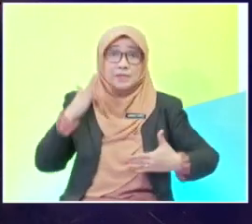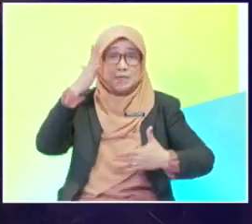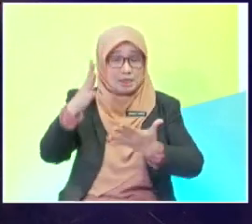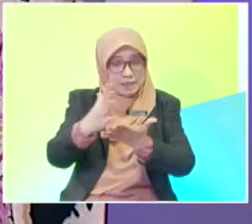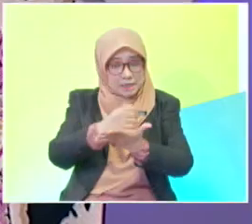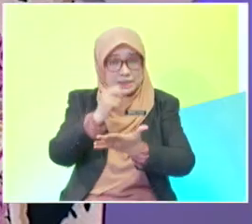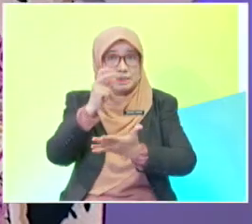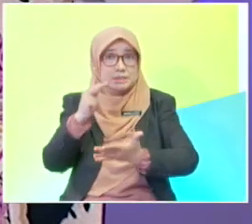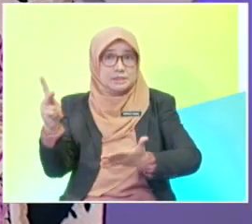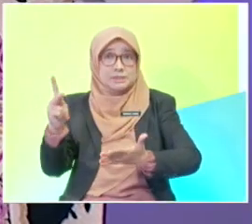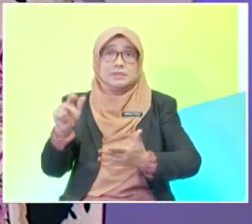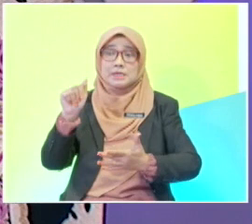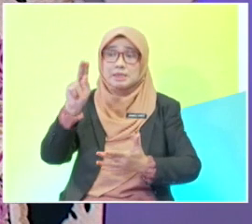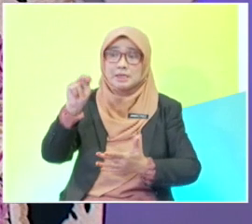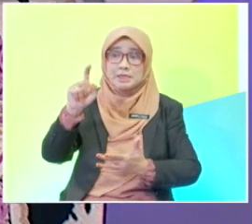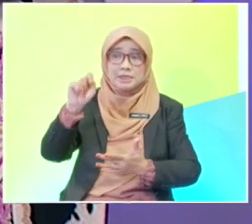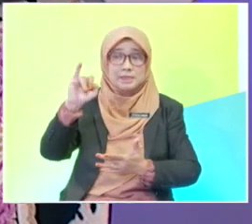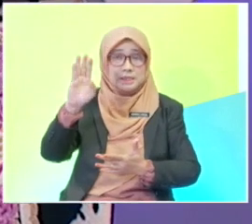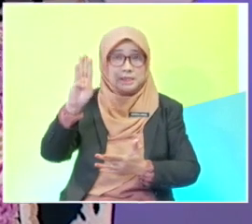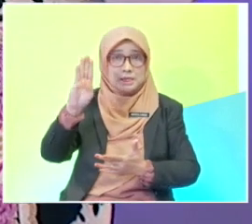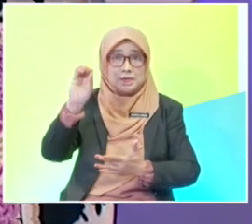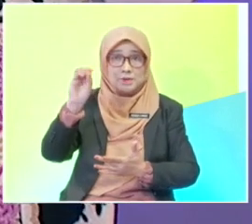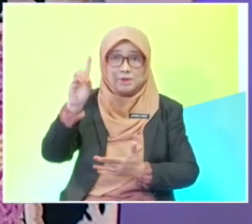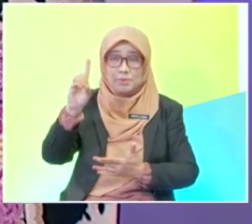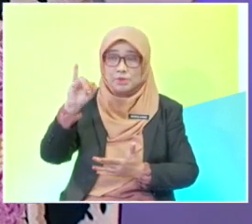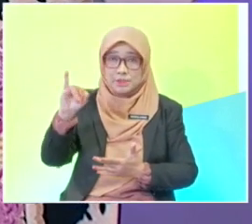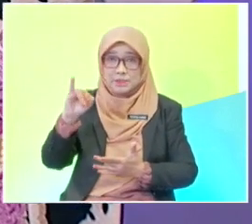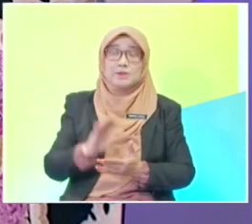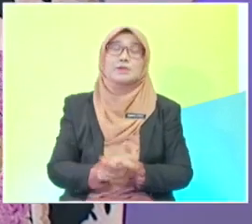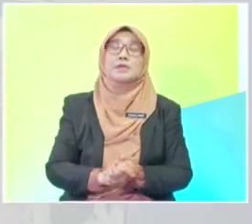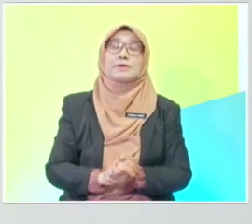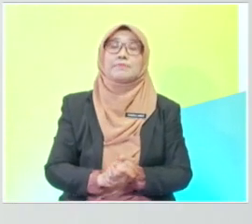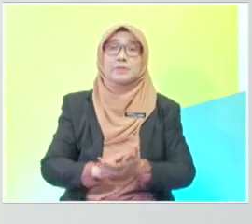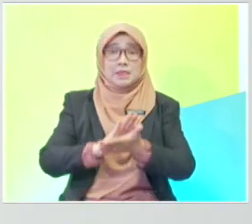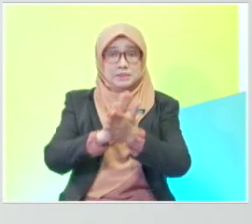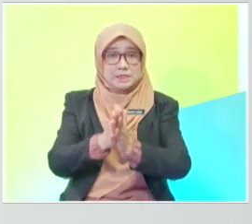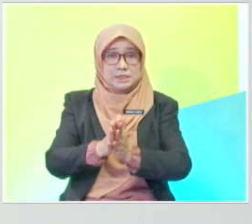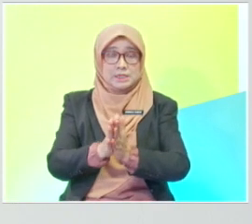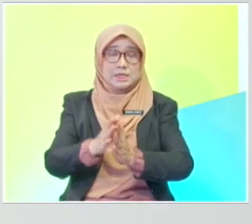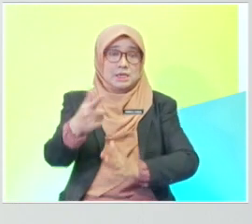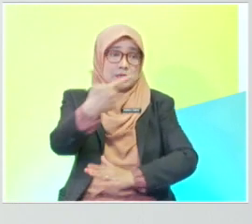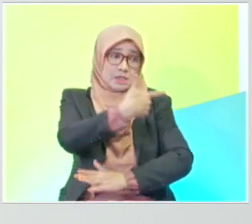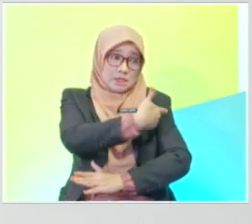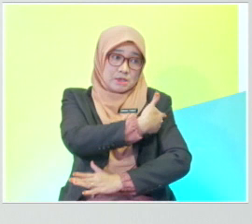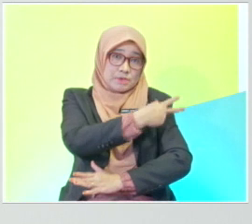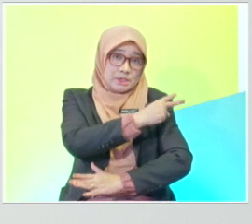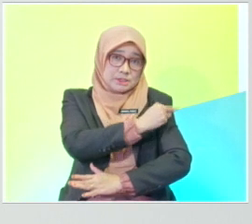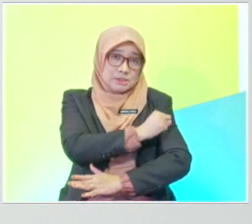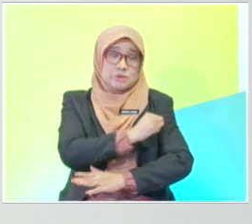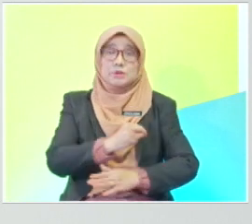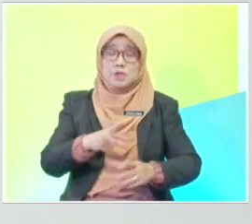Okey. Vaksin ini tadi dia berfungsi untuk merangsang sistem imun tubuh membentuk keimunan terhadap jangkitan